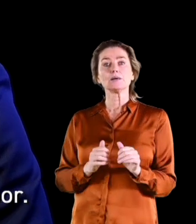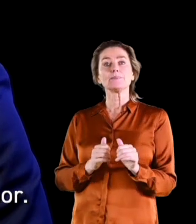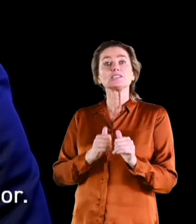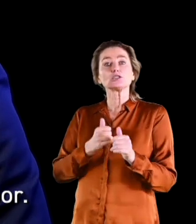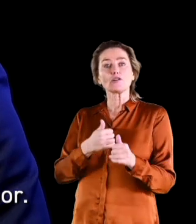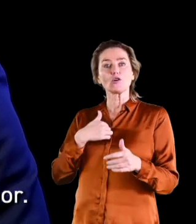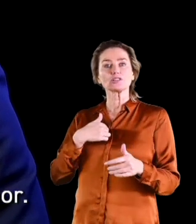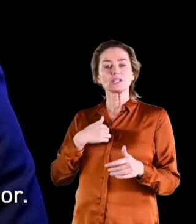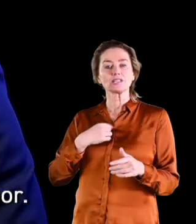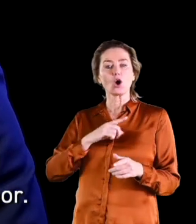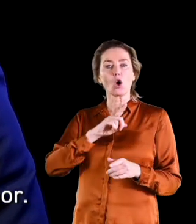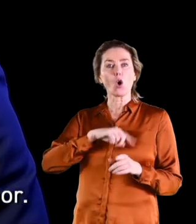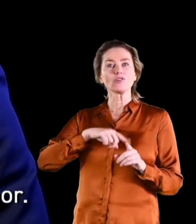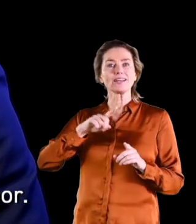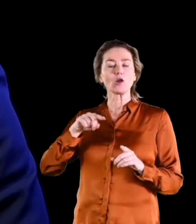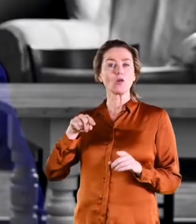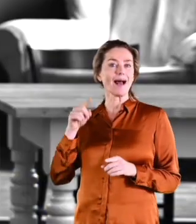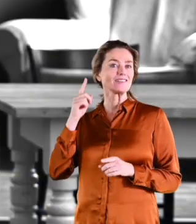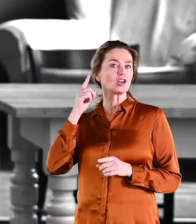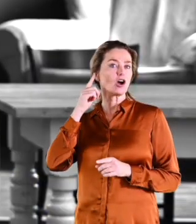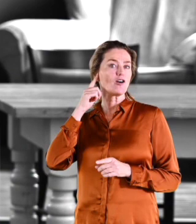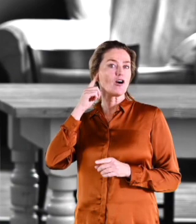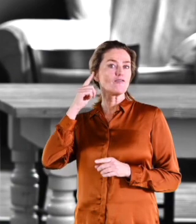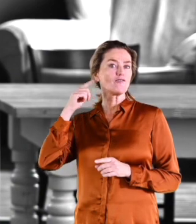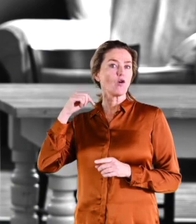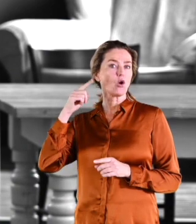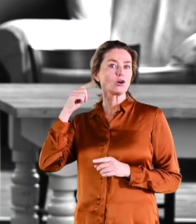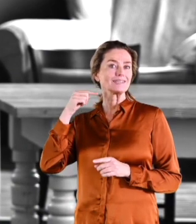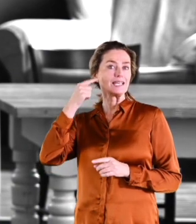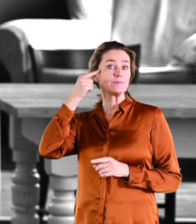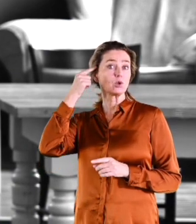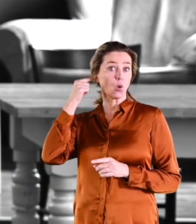onregelmatig vocht in mijn oor, gehoorverlies.